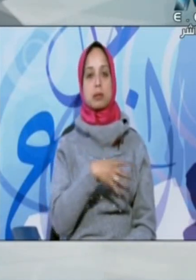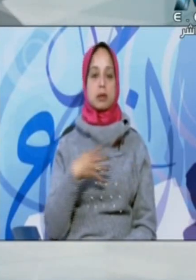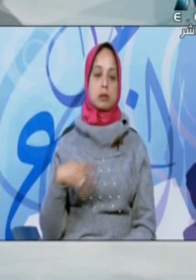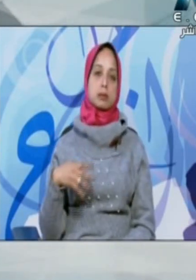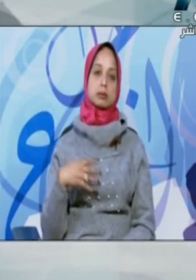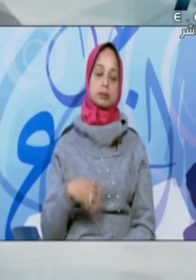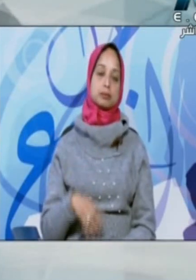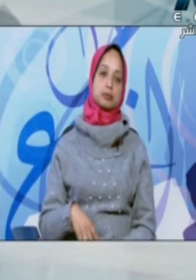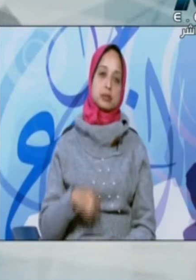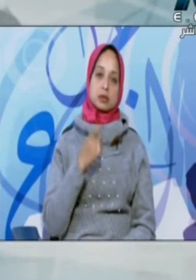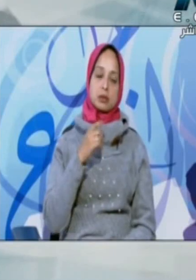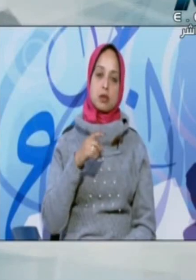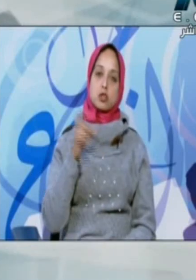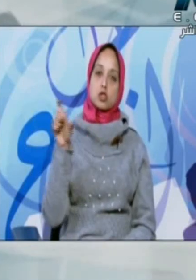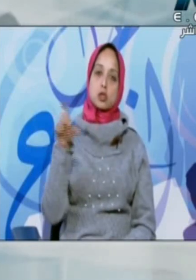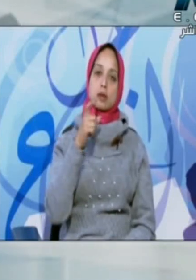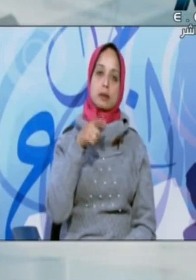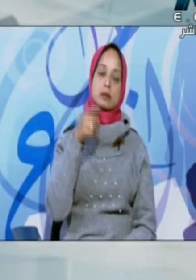اكتوبر.